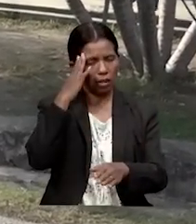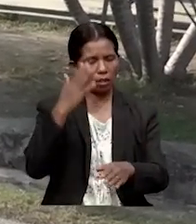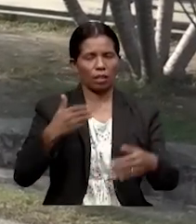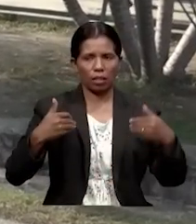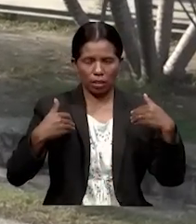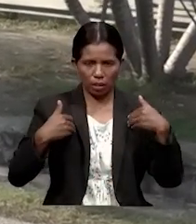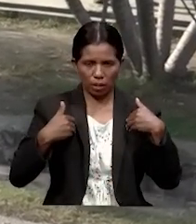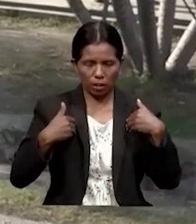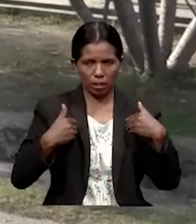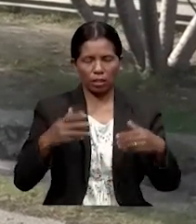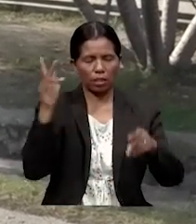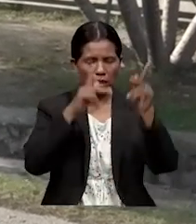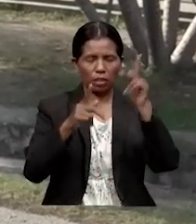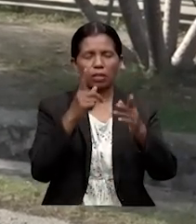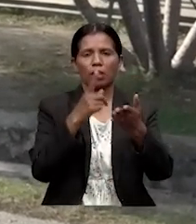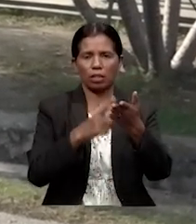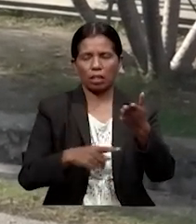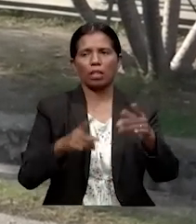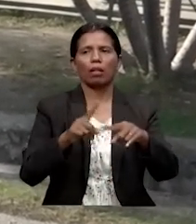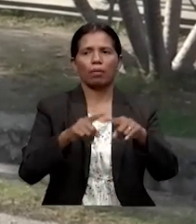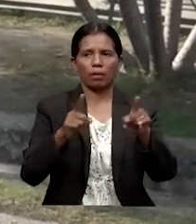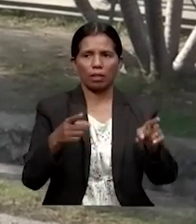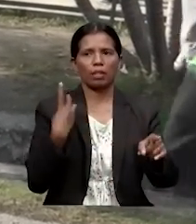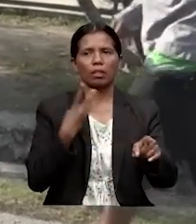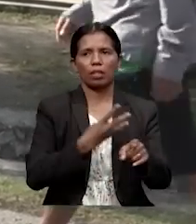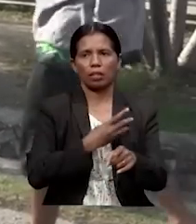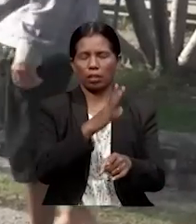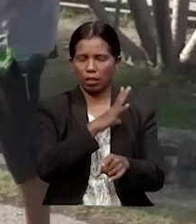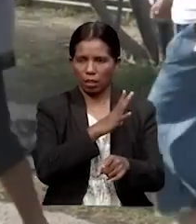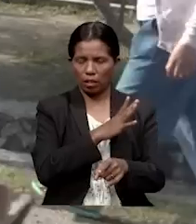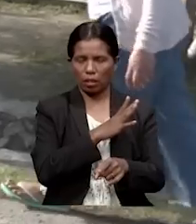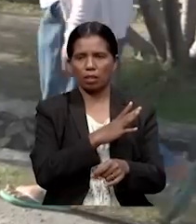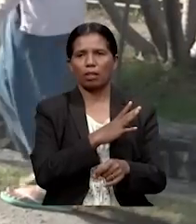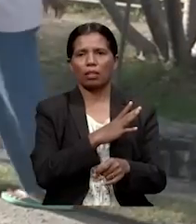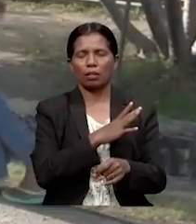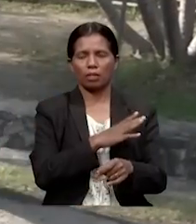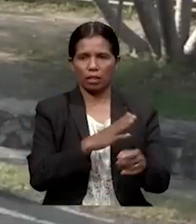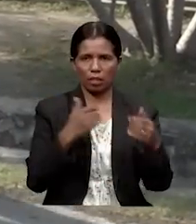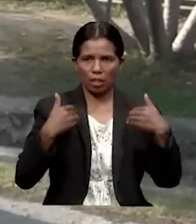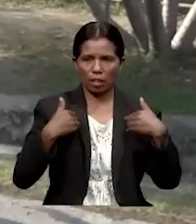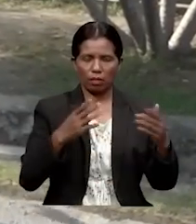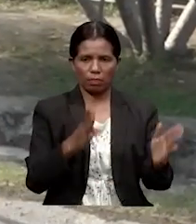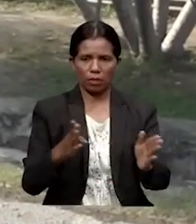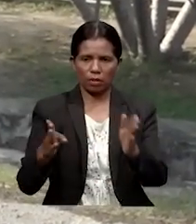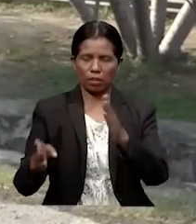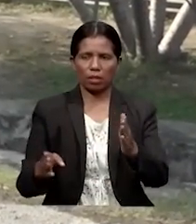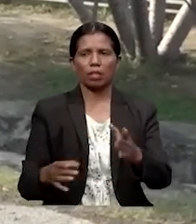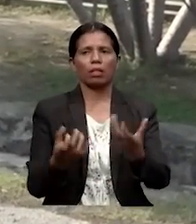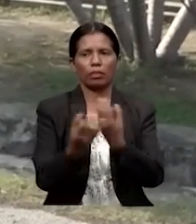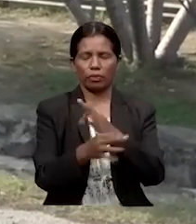o kausa ne saida mai be ita hein sep ia proseso laran portanto kuando